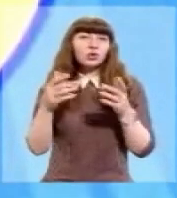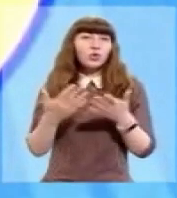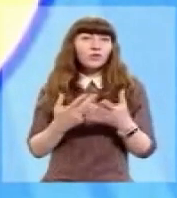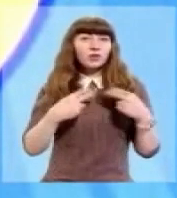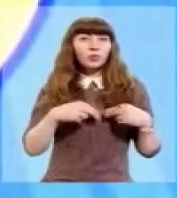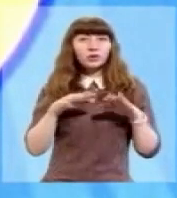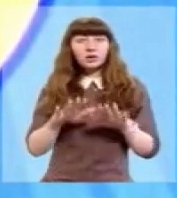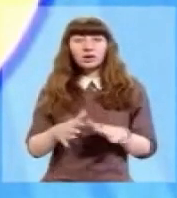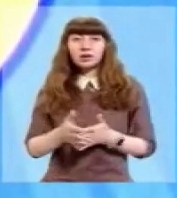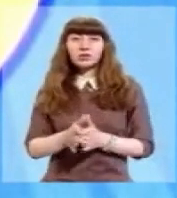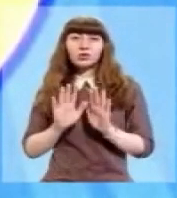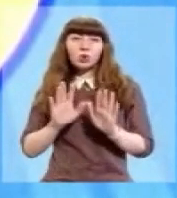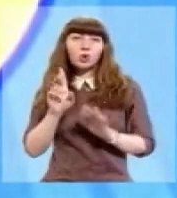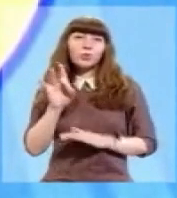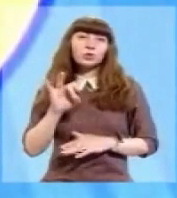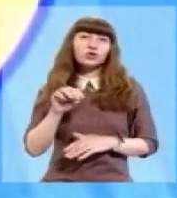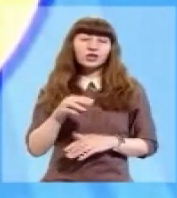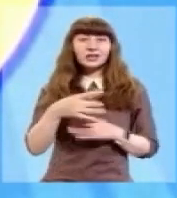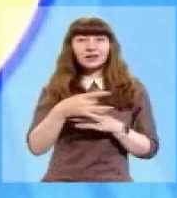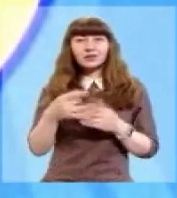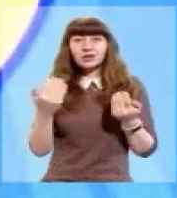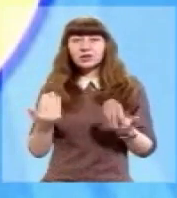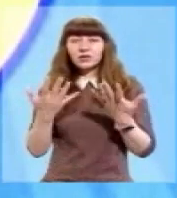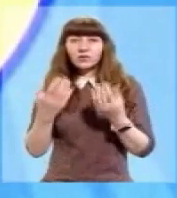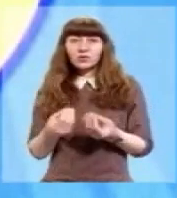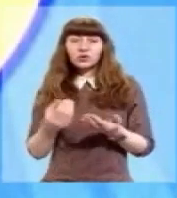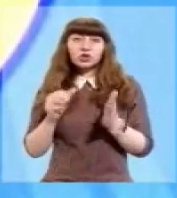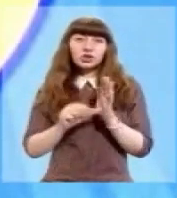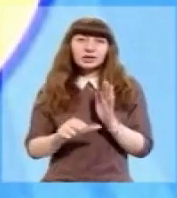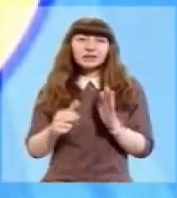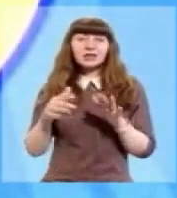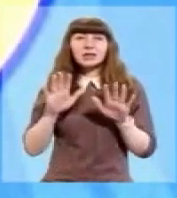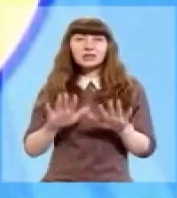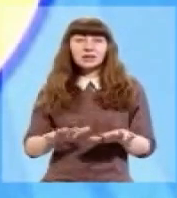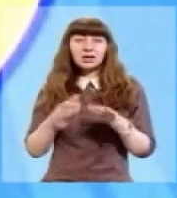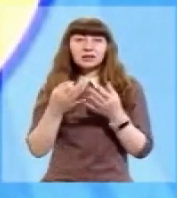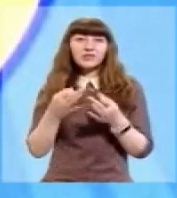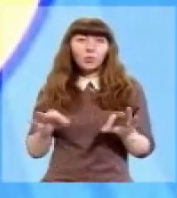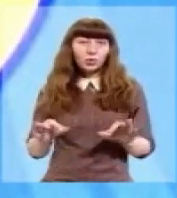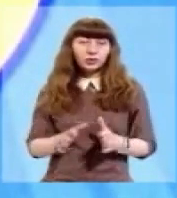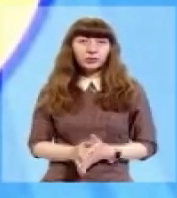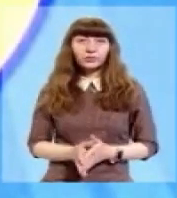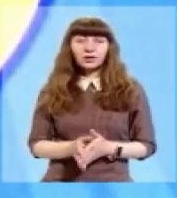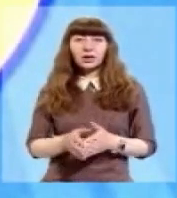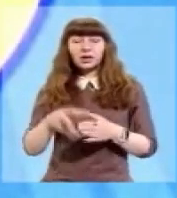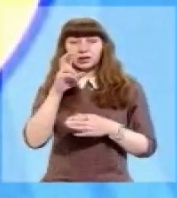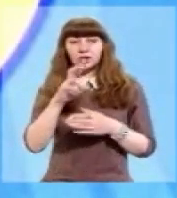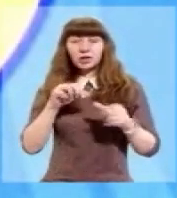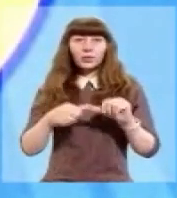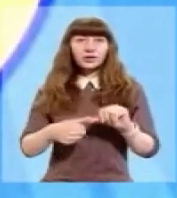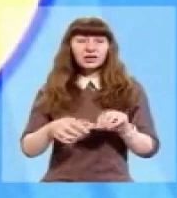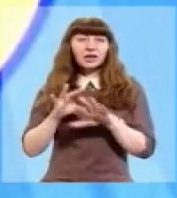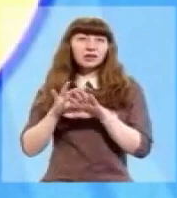места. Только в бюджетной сфере нашего района сегодня насчитывается более 60 вакантных мест. Государством ведется системная